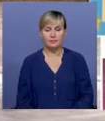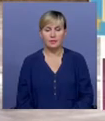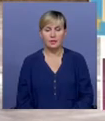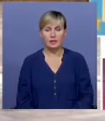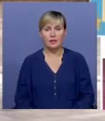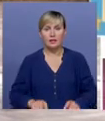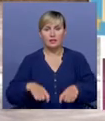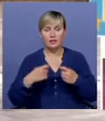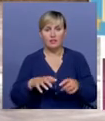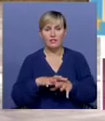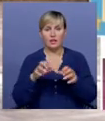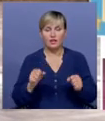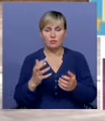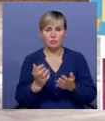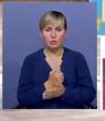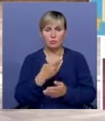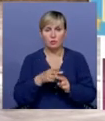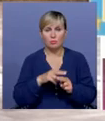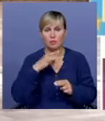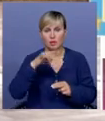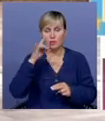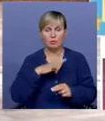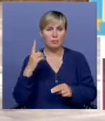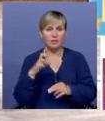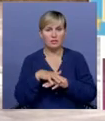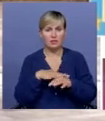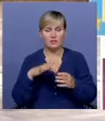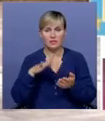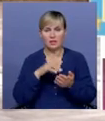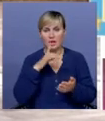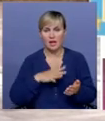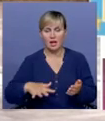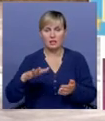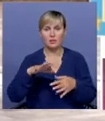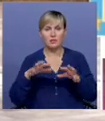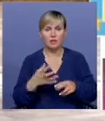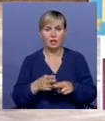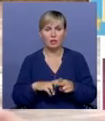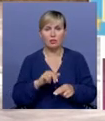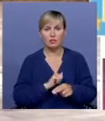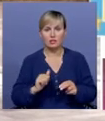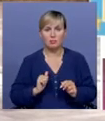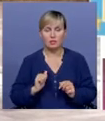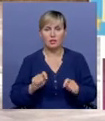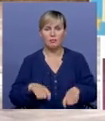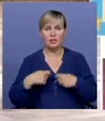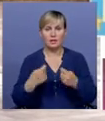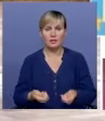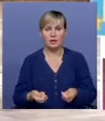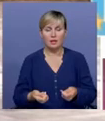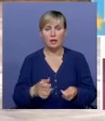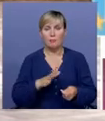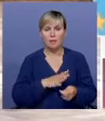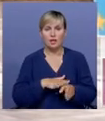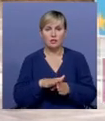Транзит власти прошел успешно, потому что Казахстан стал первой страной в Центральной Азии, президент, который самостоятельно сложил полномочия.